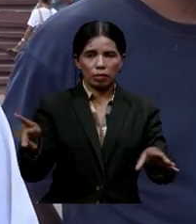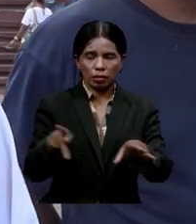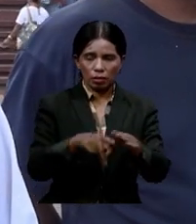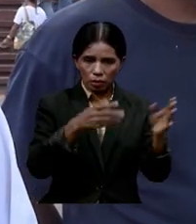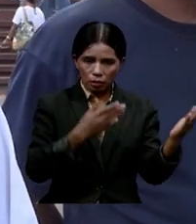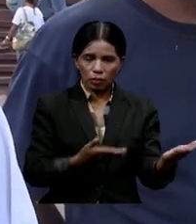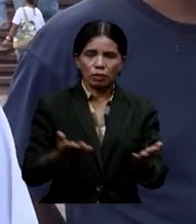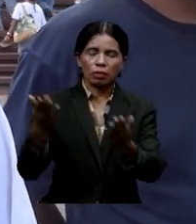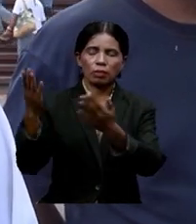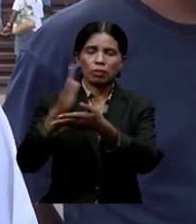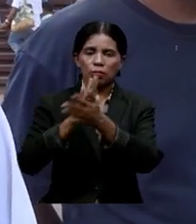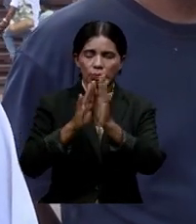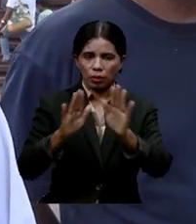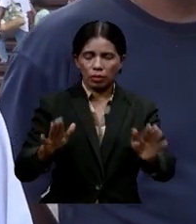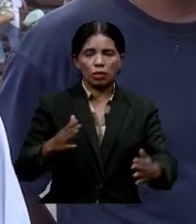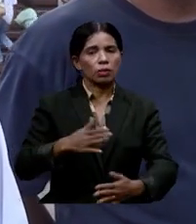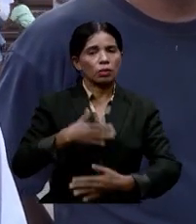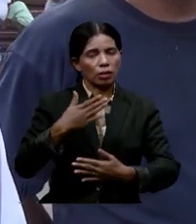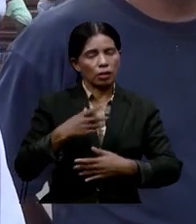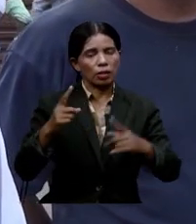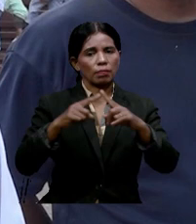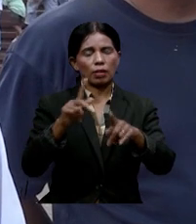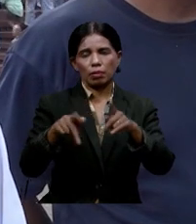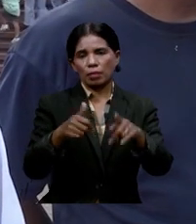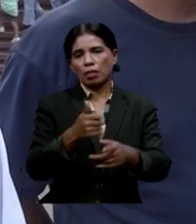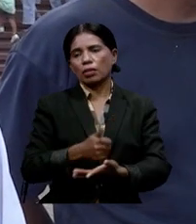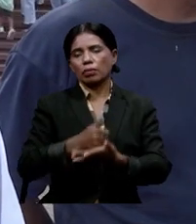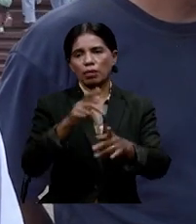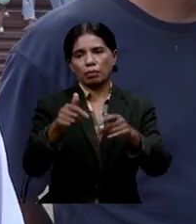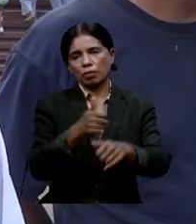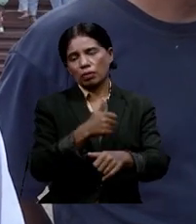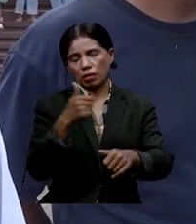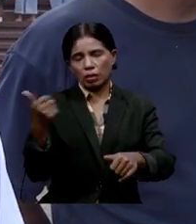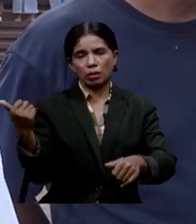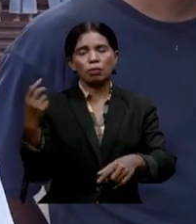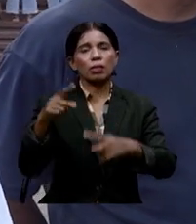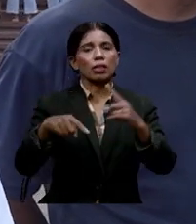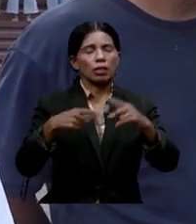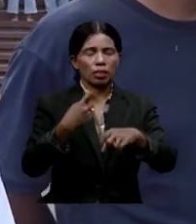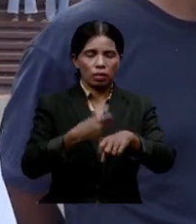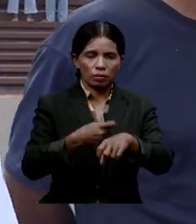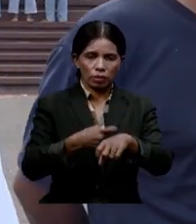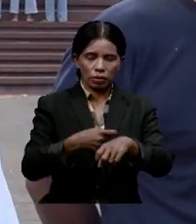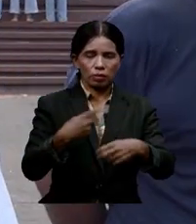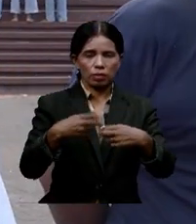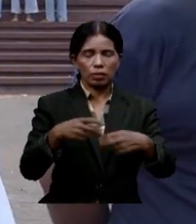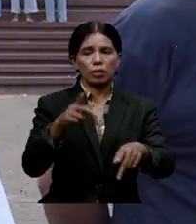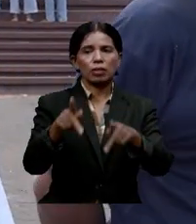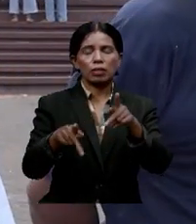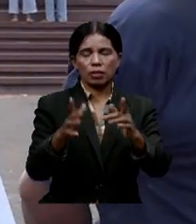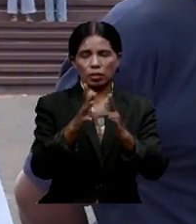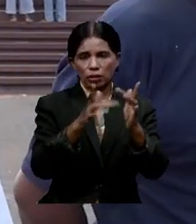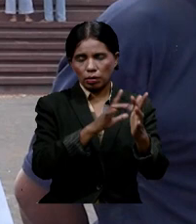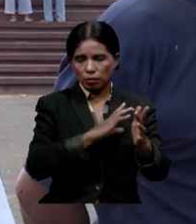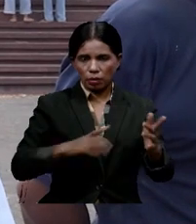mos bensan solo be ema salva mos ema seluk kon hier sira sira to sana be difícil anesa Kristu mai be ma hot ita ni presensa